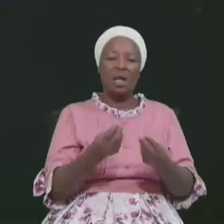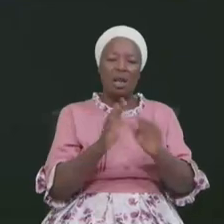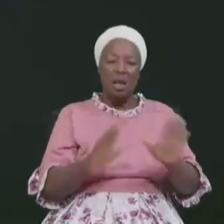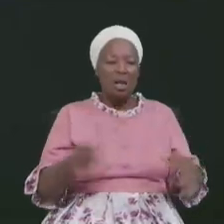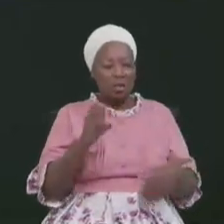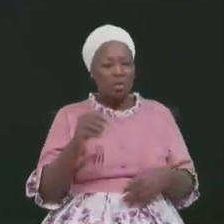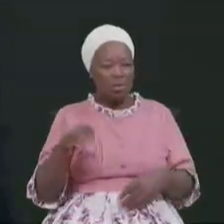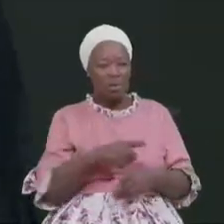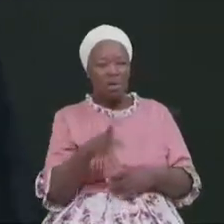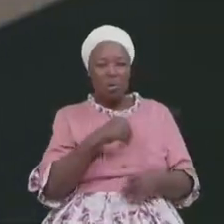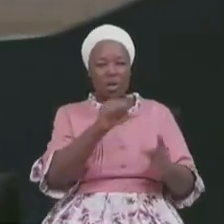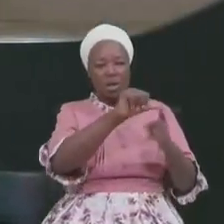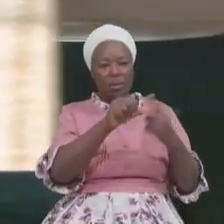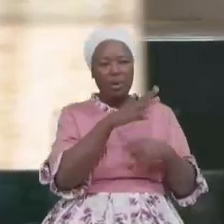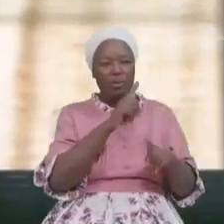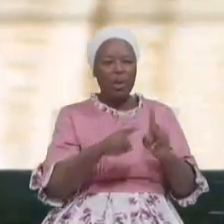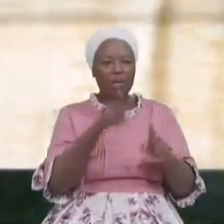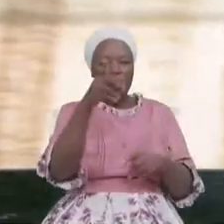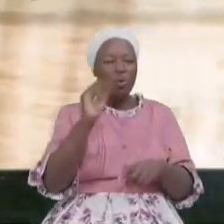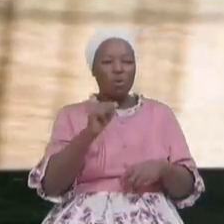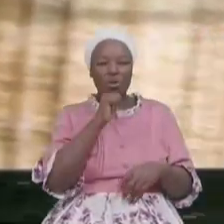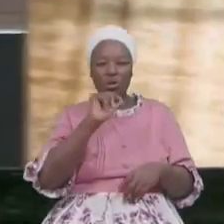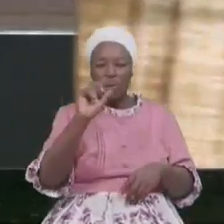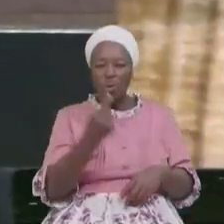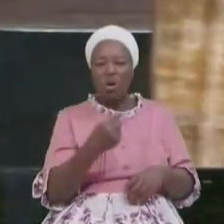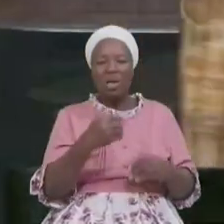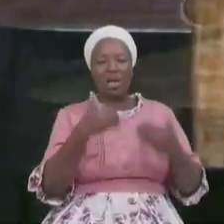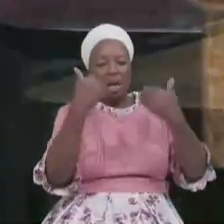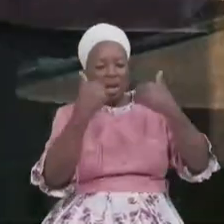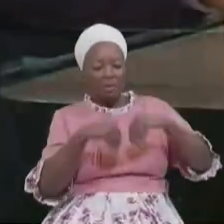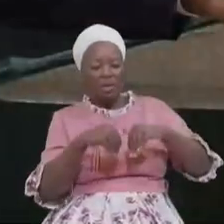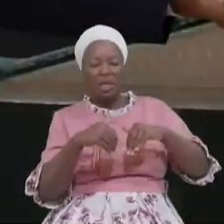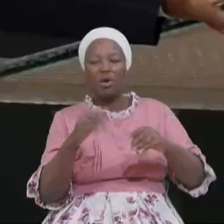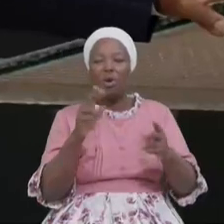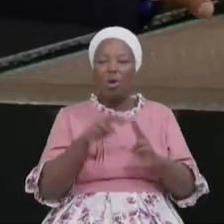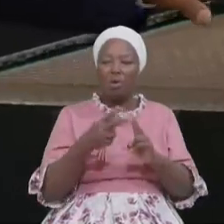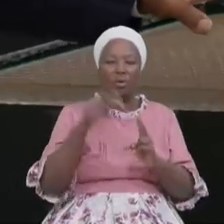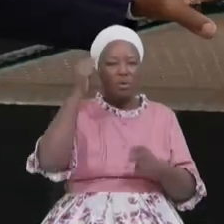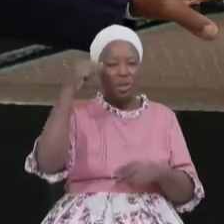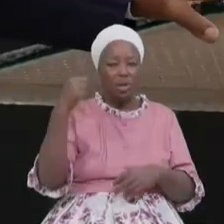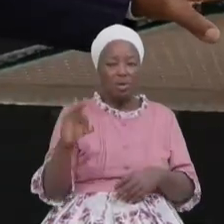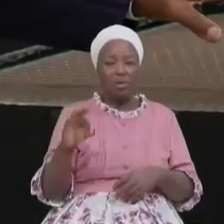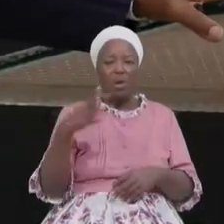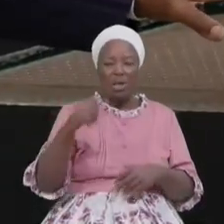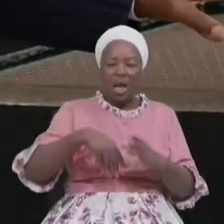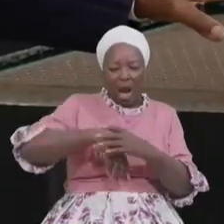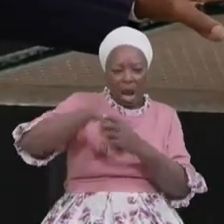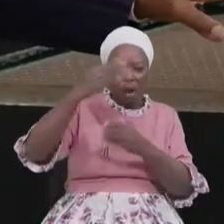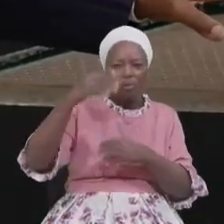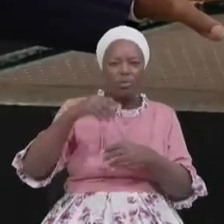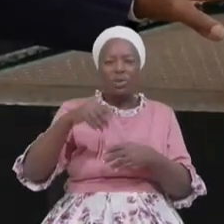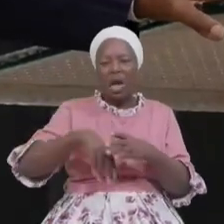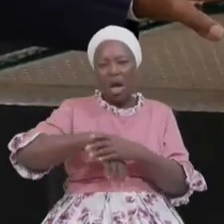circoncis. Mais Dieu n'était pas limité et ne pensait pas seulement à la